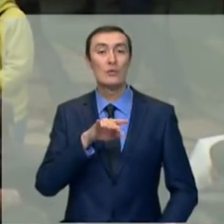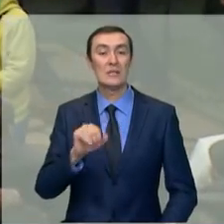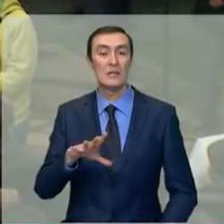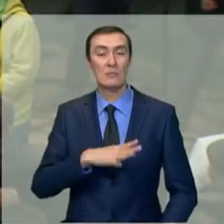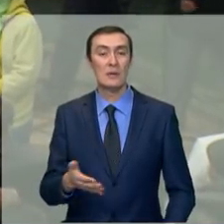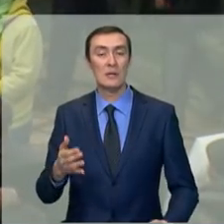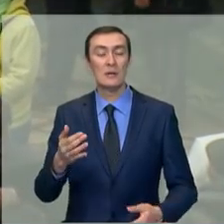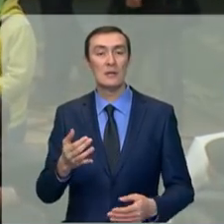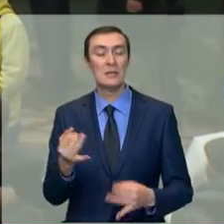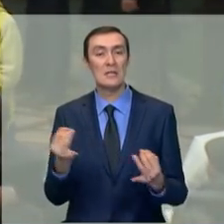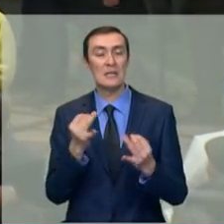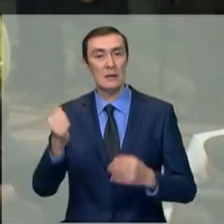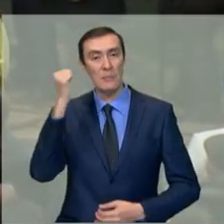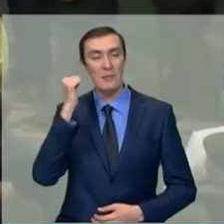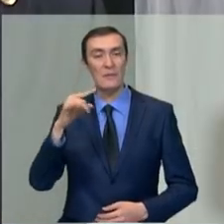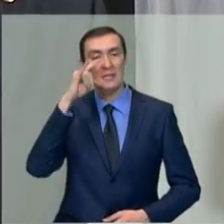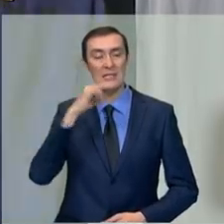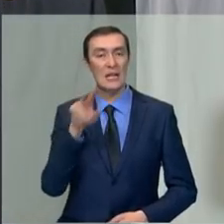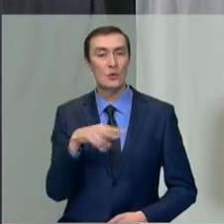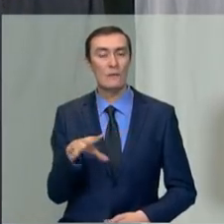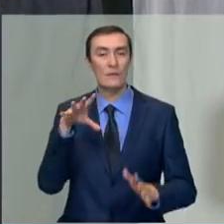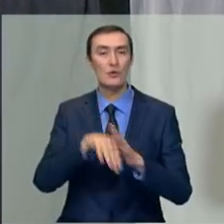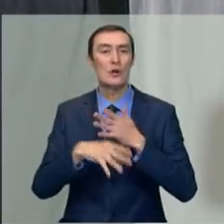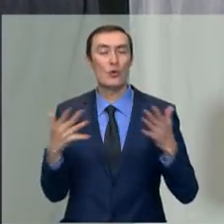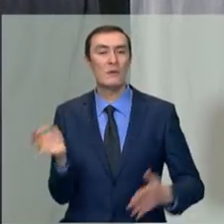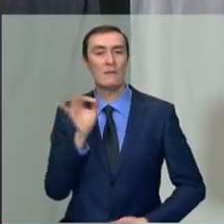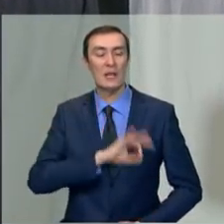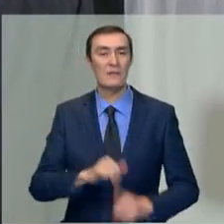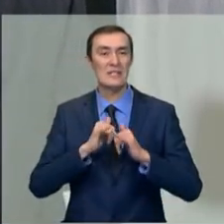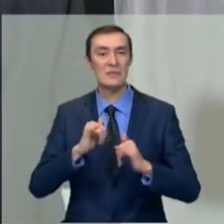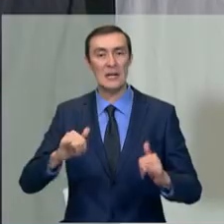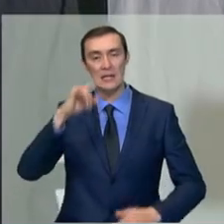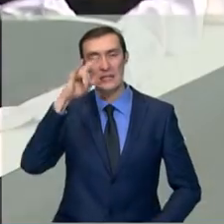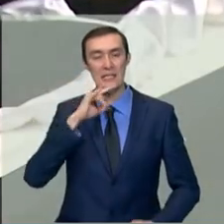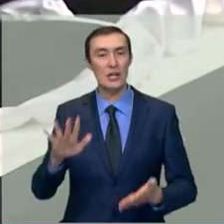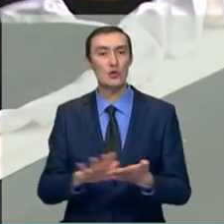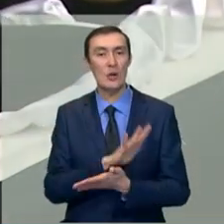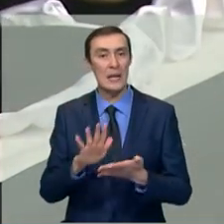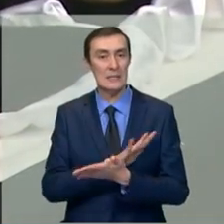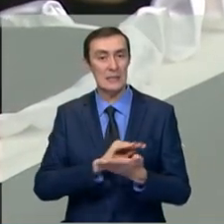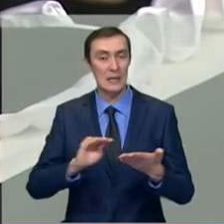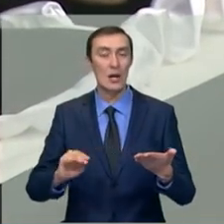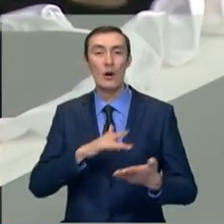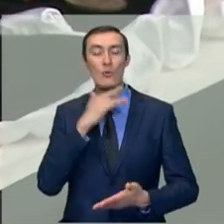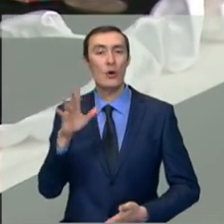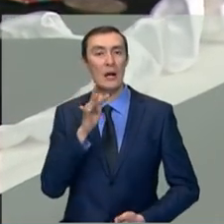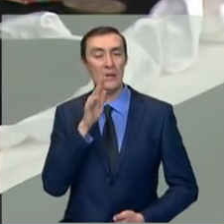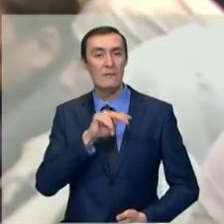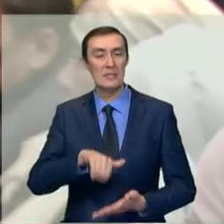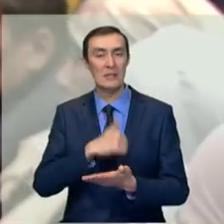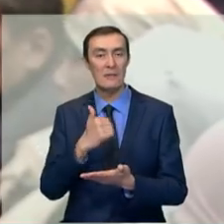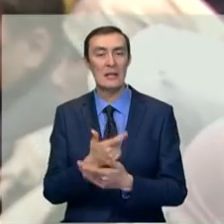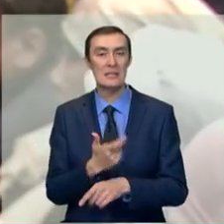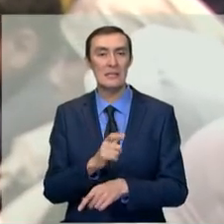оставил яркий след в отечественной литературе, внес огромный вклад в развитие казахстанской журналистики. Много лет он возглавлял